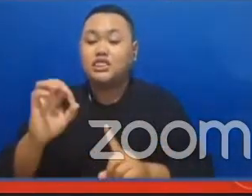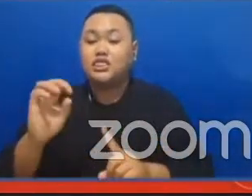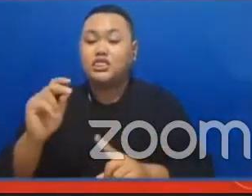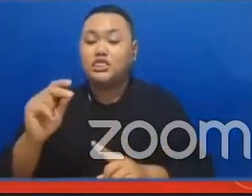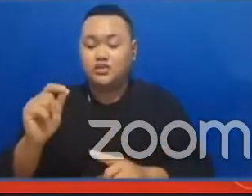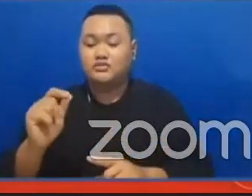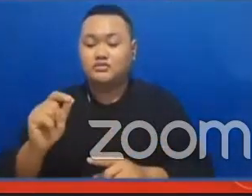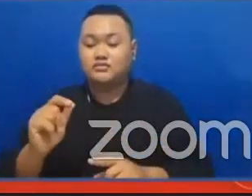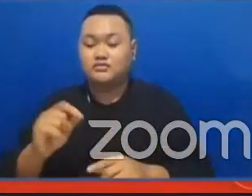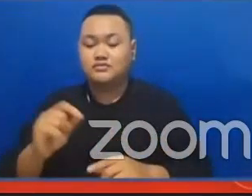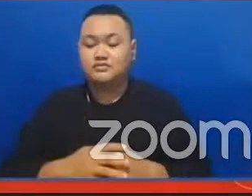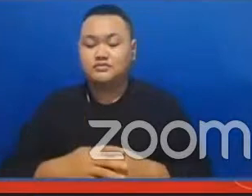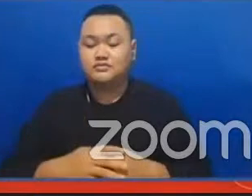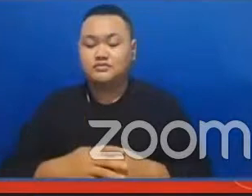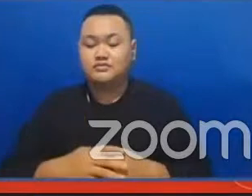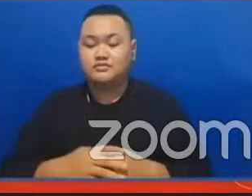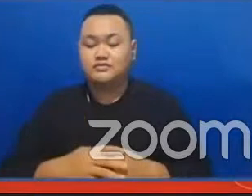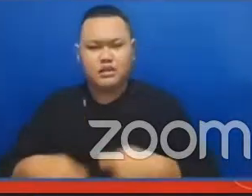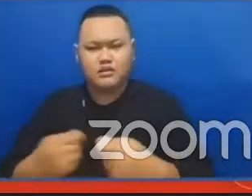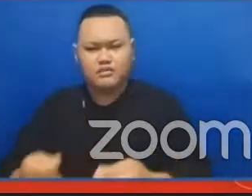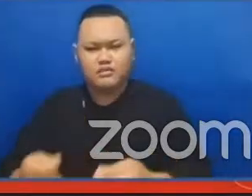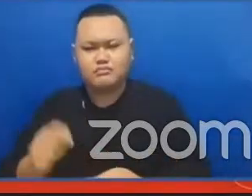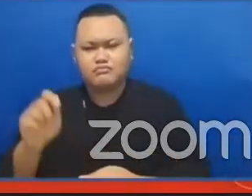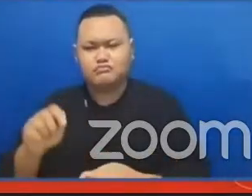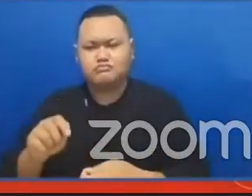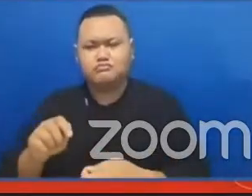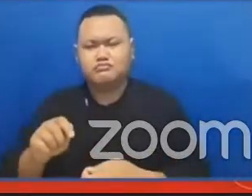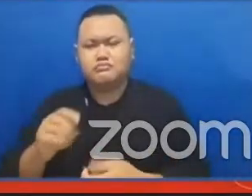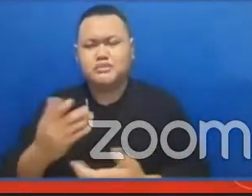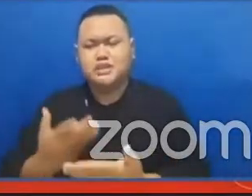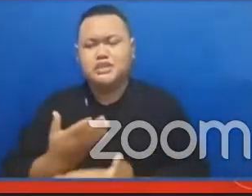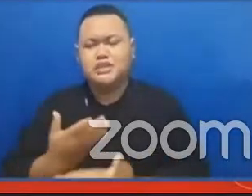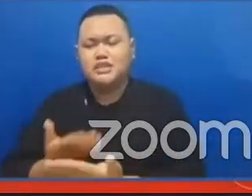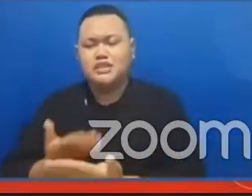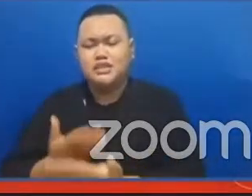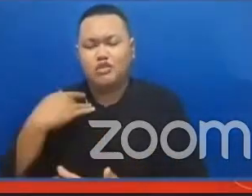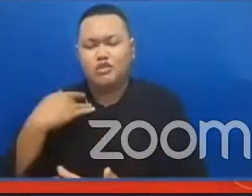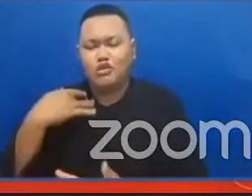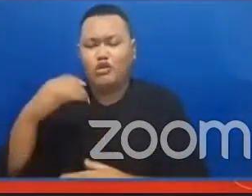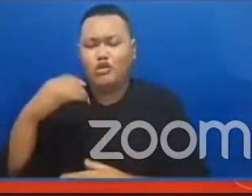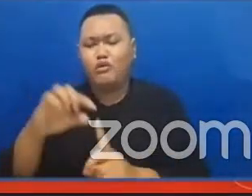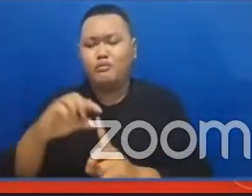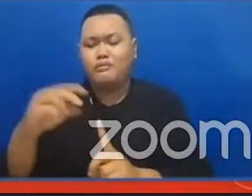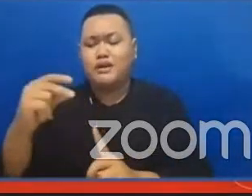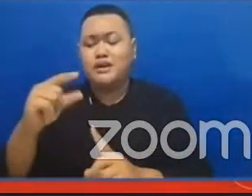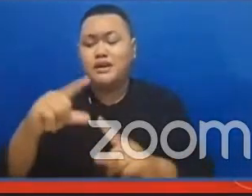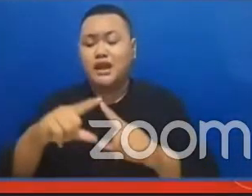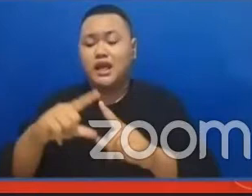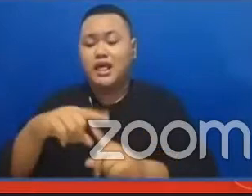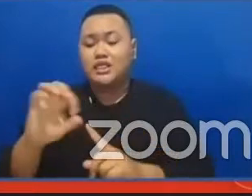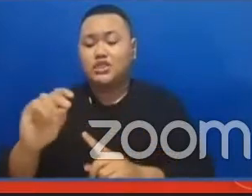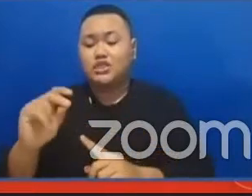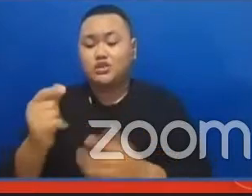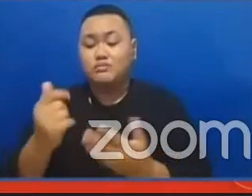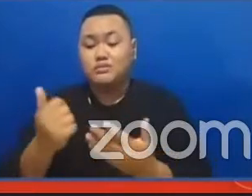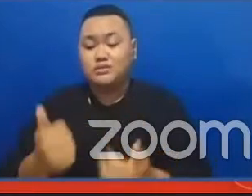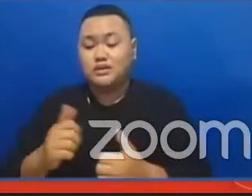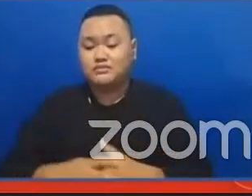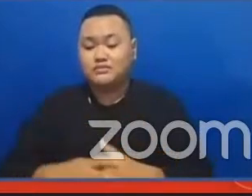Dapodik akun belajarnya Bapak Ibu ya. Akun belajar ID nanti akan usernya itu nama